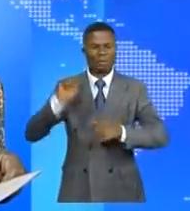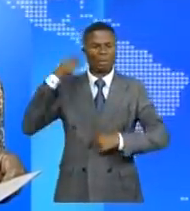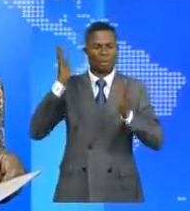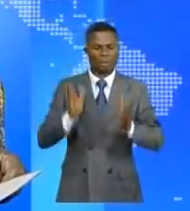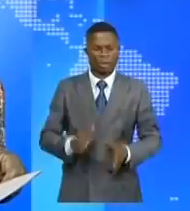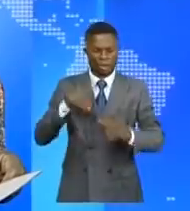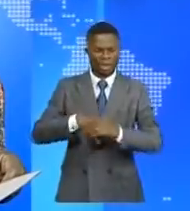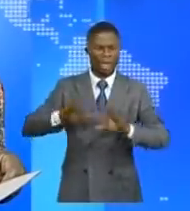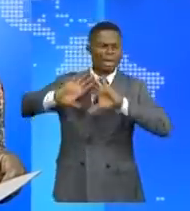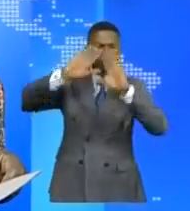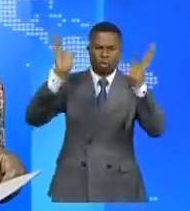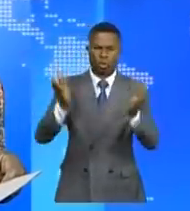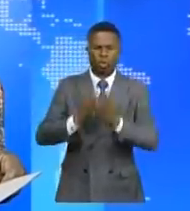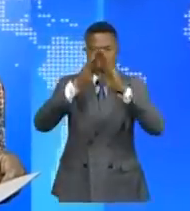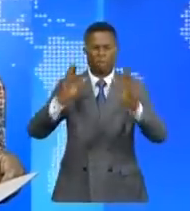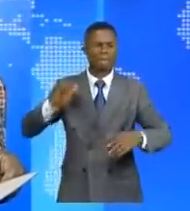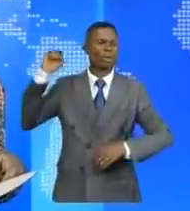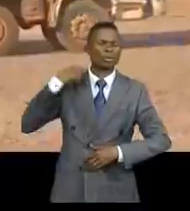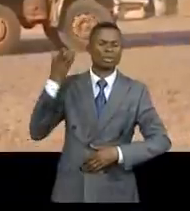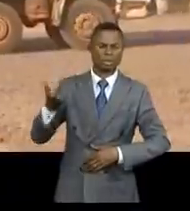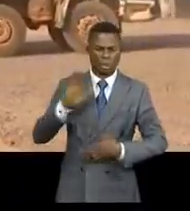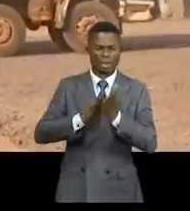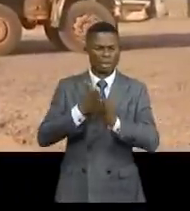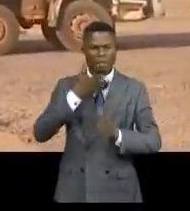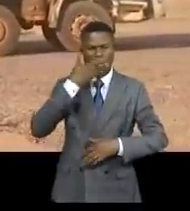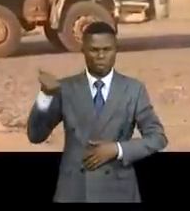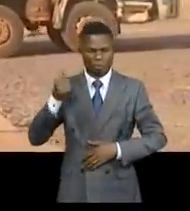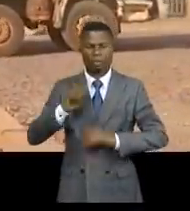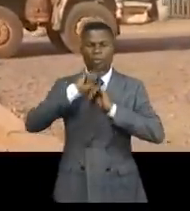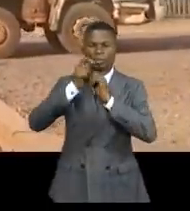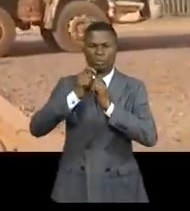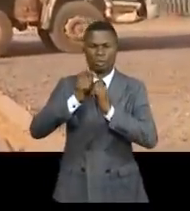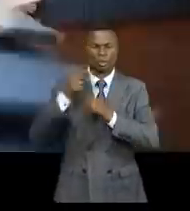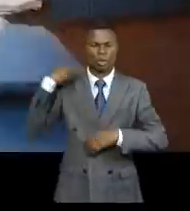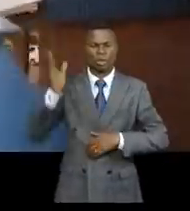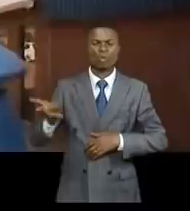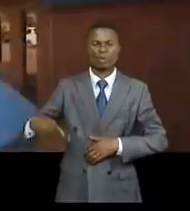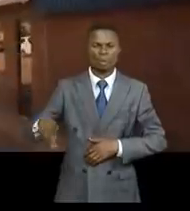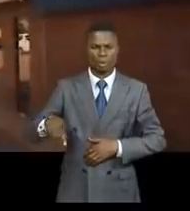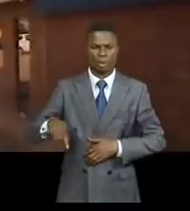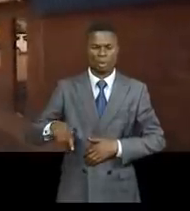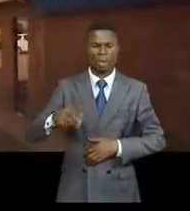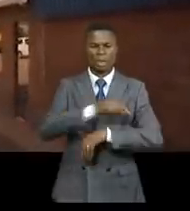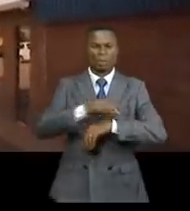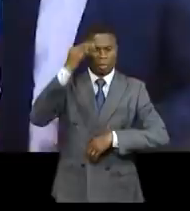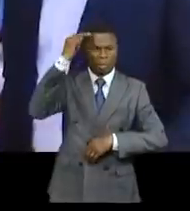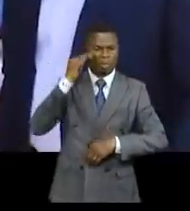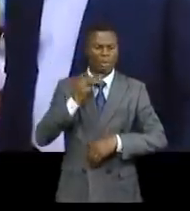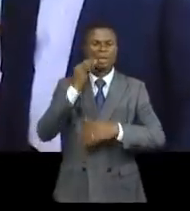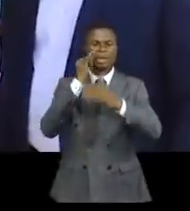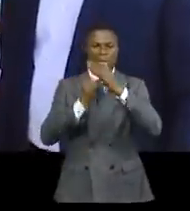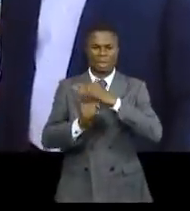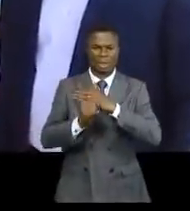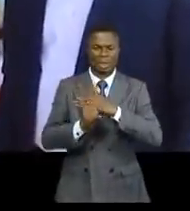dans toutes les maisons carcérales. Commande du gouvernement provincial du Lualaba via le ministère provincial de l'Intérieur, le